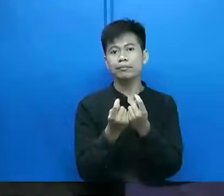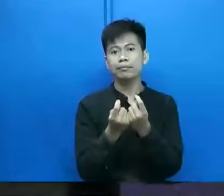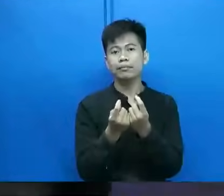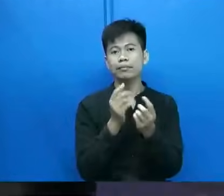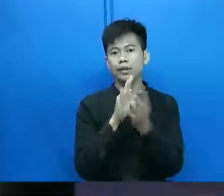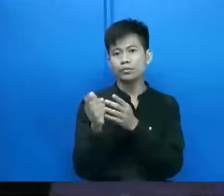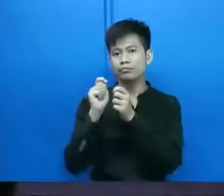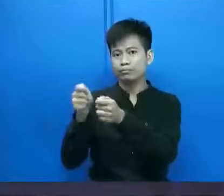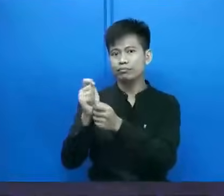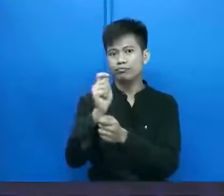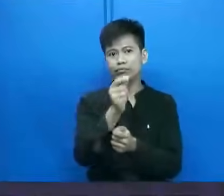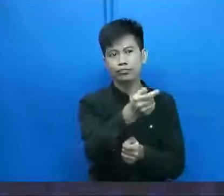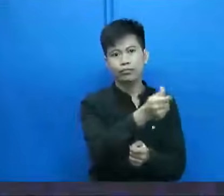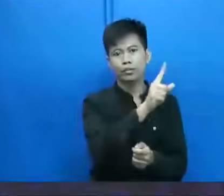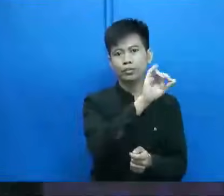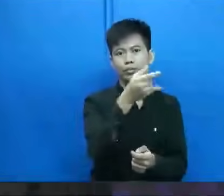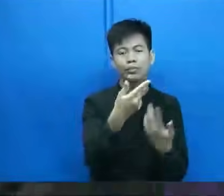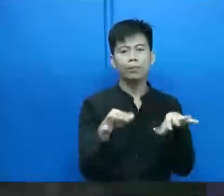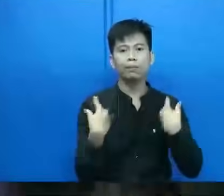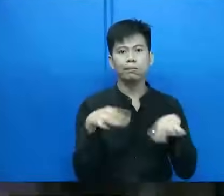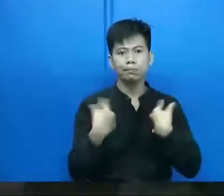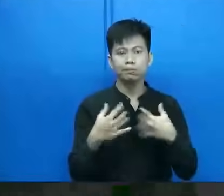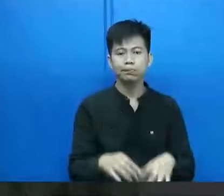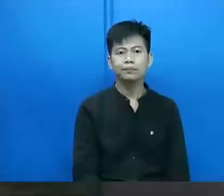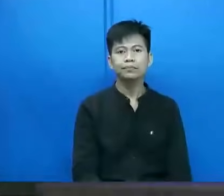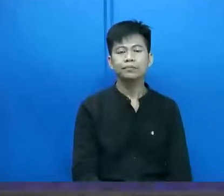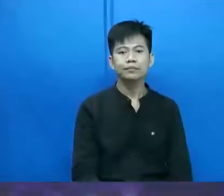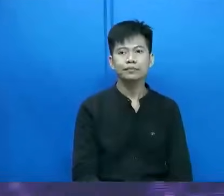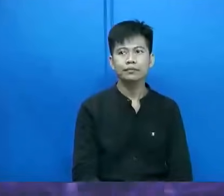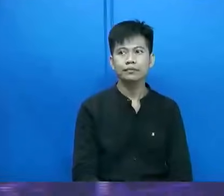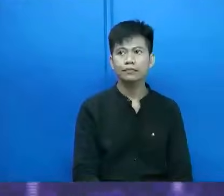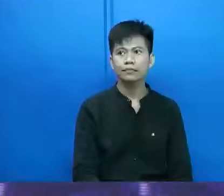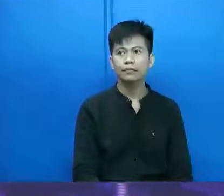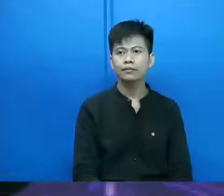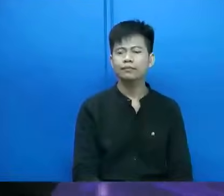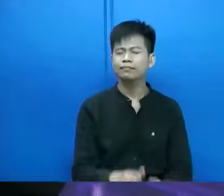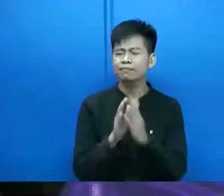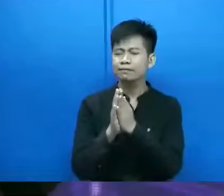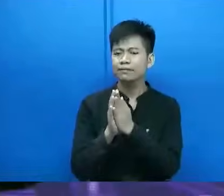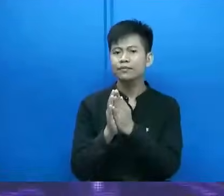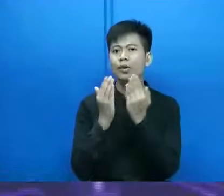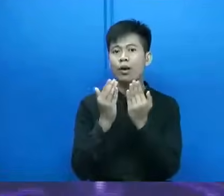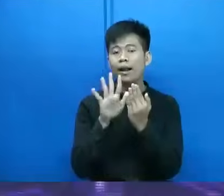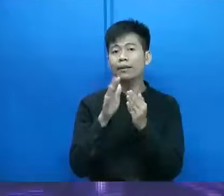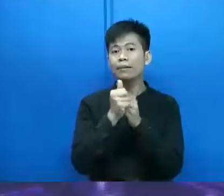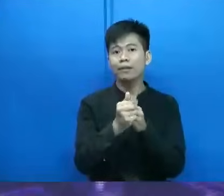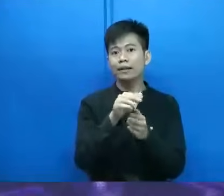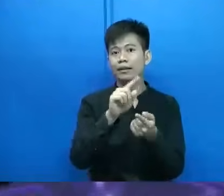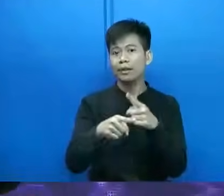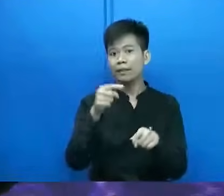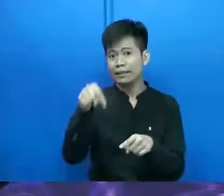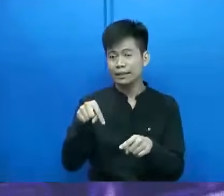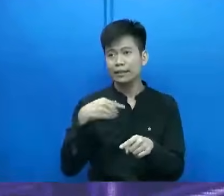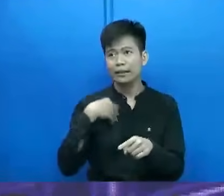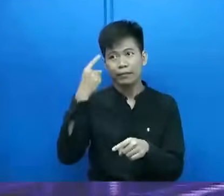saya titipkan. Baik ya. Baik teman-teman, saya cukupkan untuk doa. Nanti dipimpin oleh teman-teman yang di sini, saya